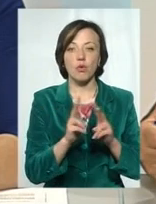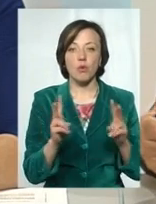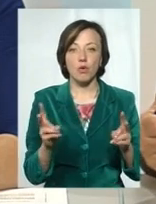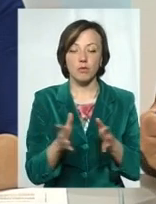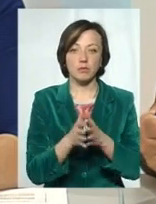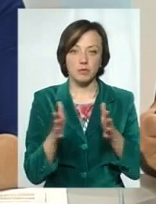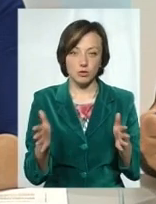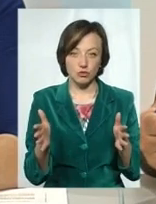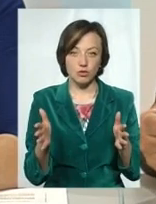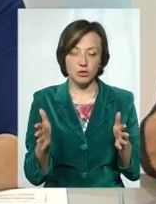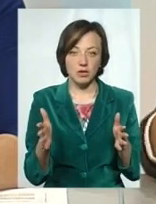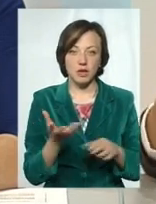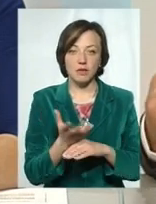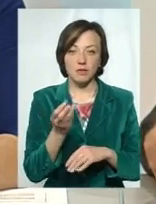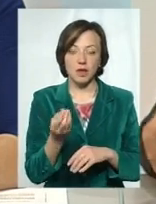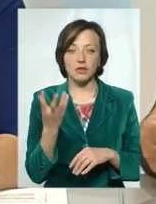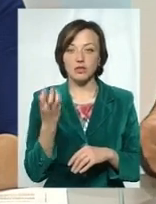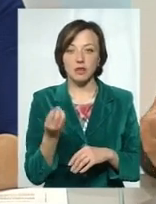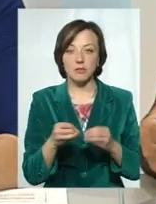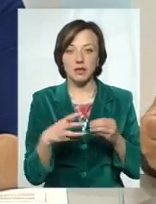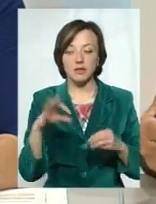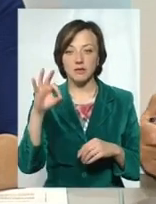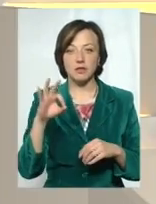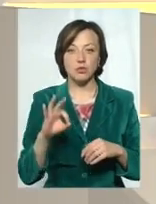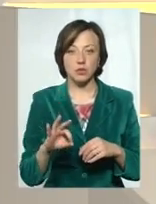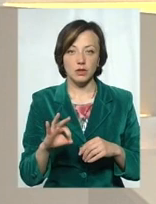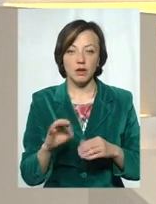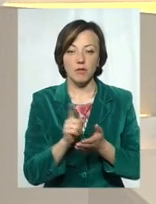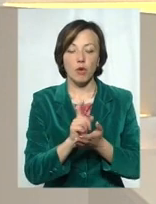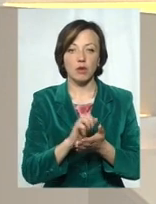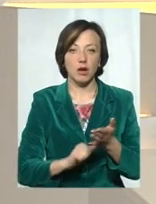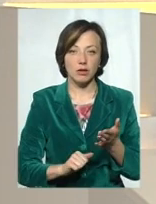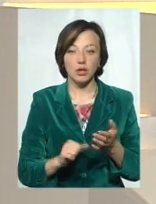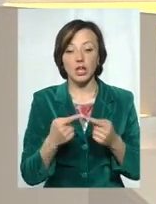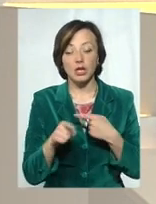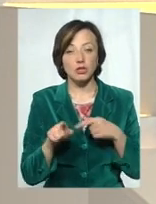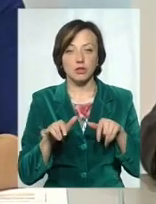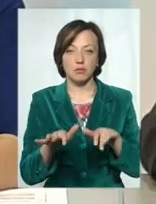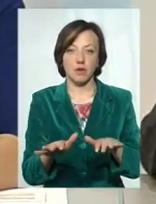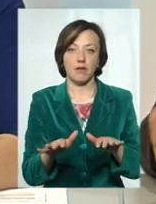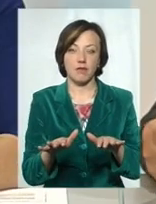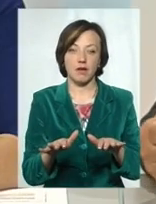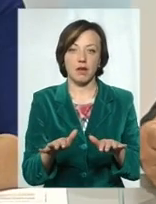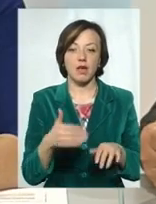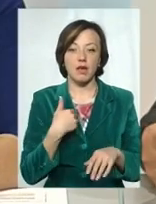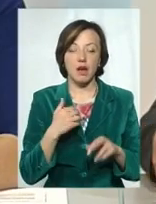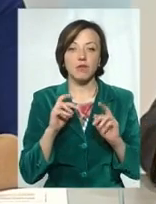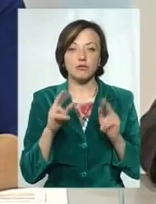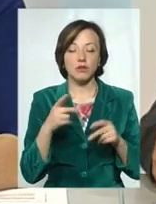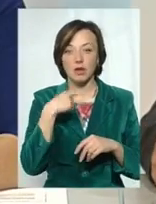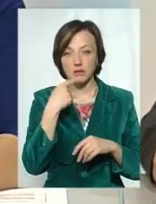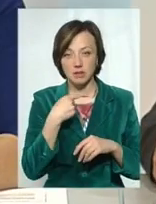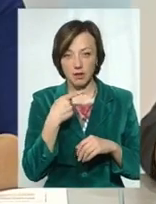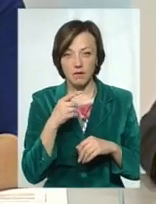вони платять ще 15% практично податку. Інша справа, як я вже казав,